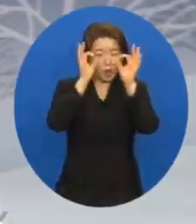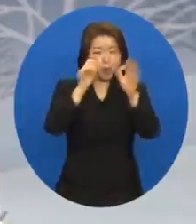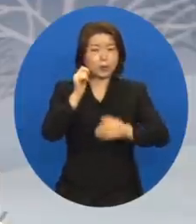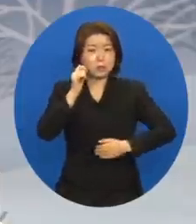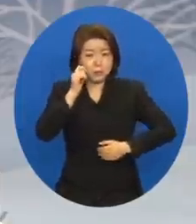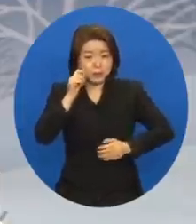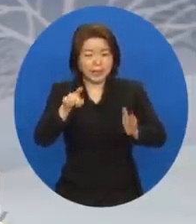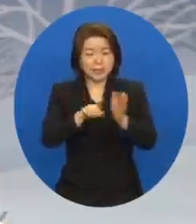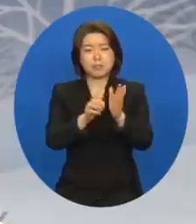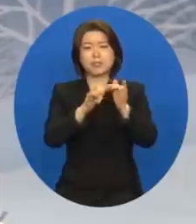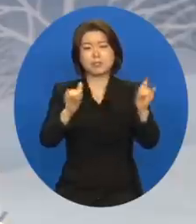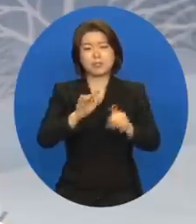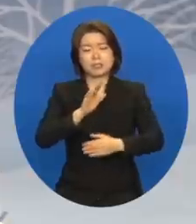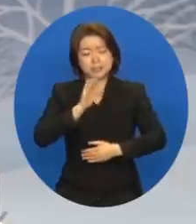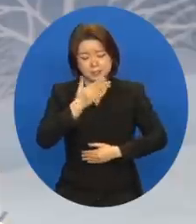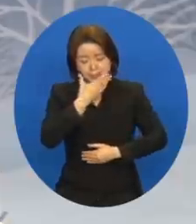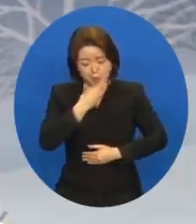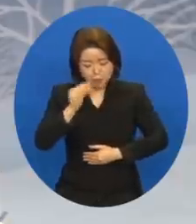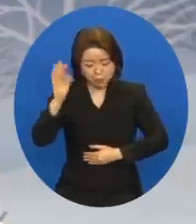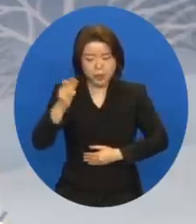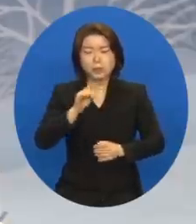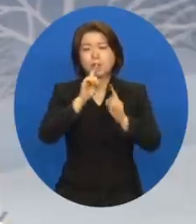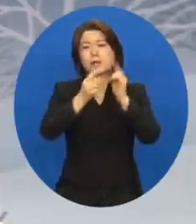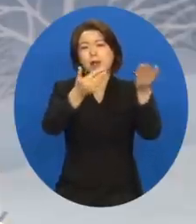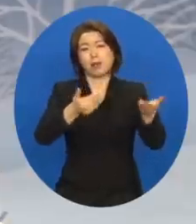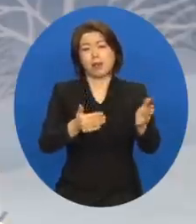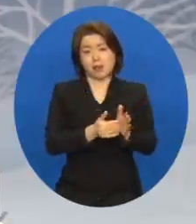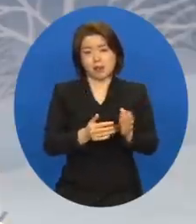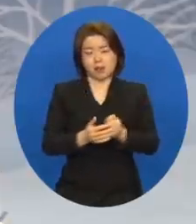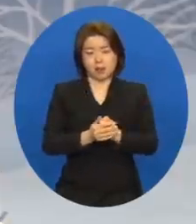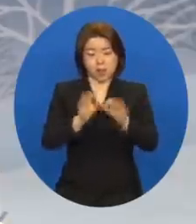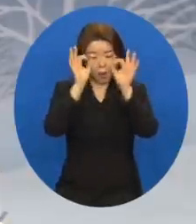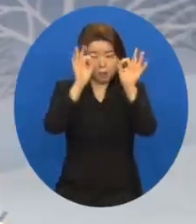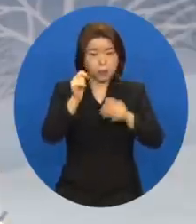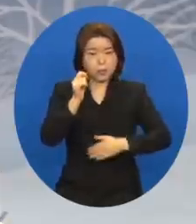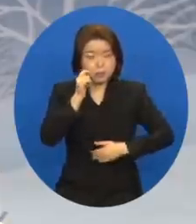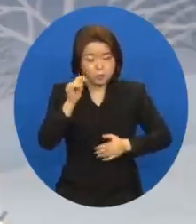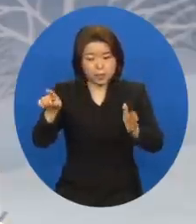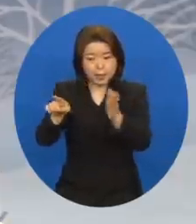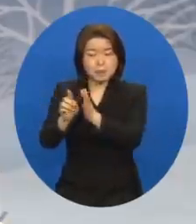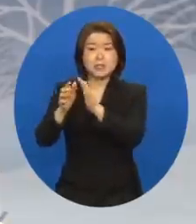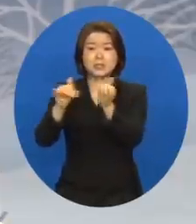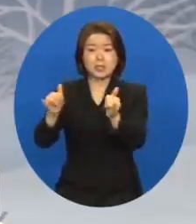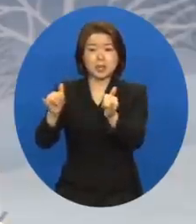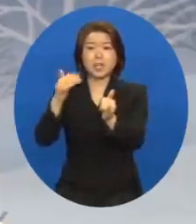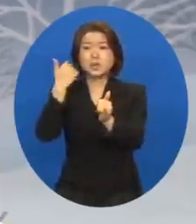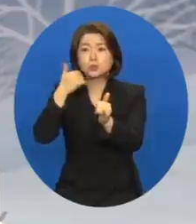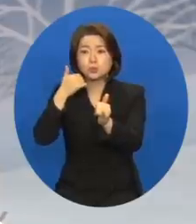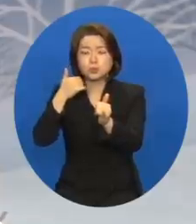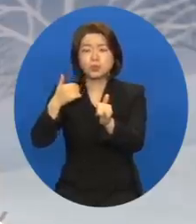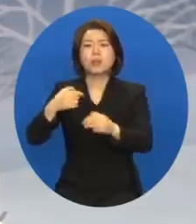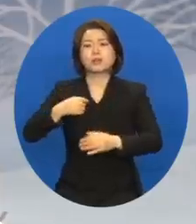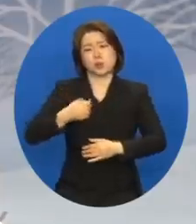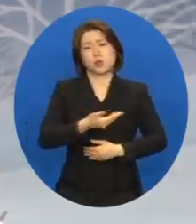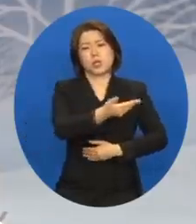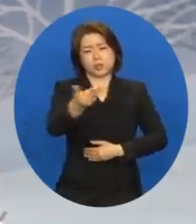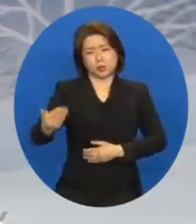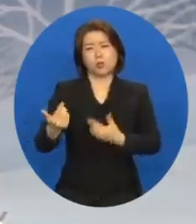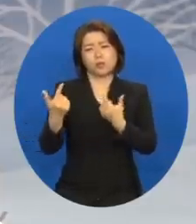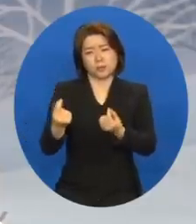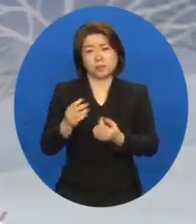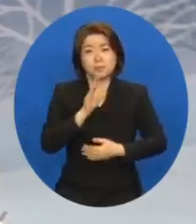믿는 자들은 복되도다 하시니라. 여기 보지 못하고 믿는 자들이 저와 여러분